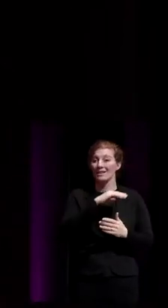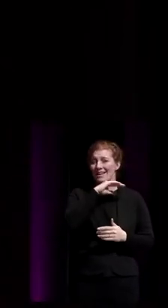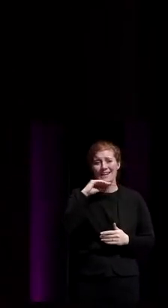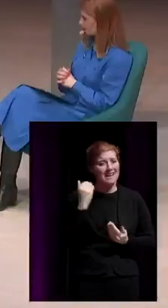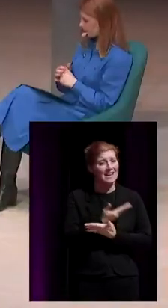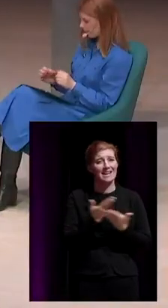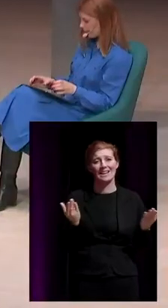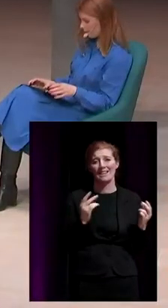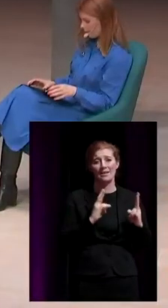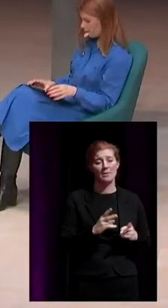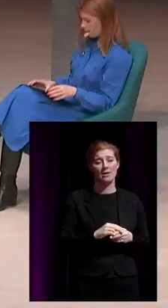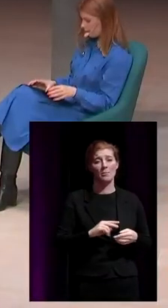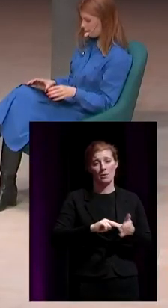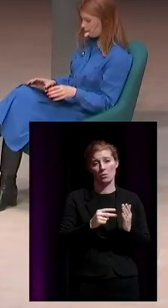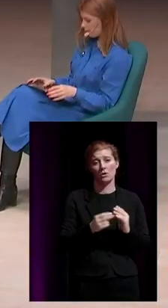idag.